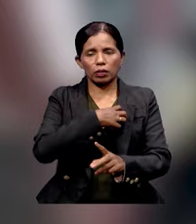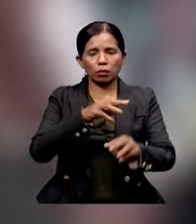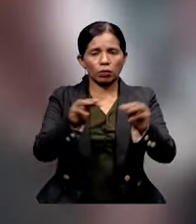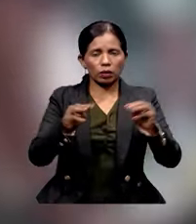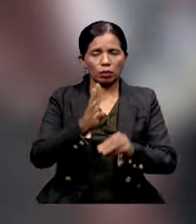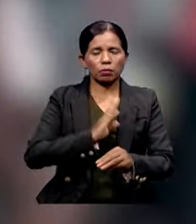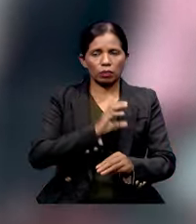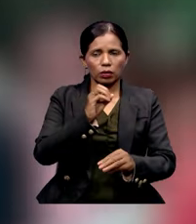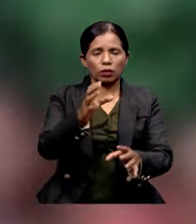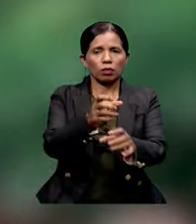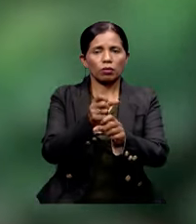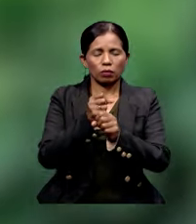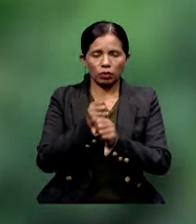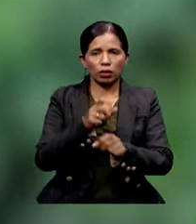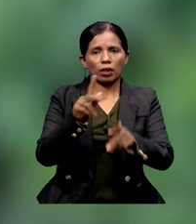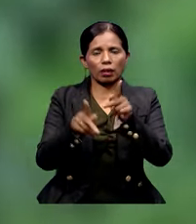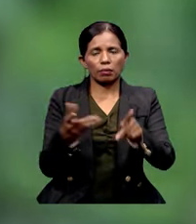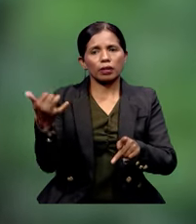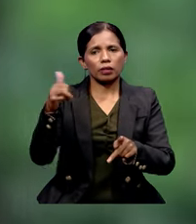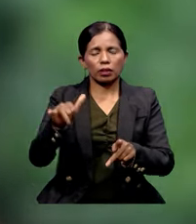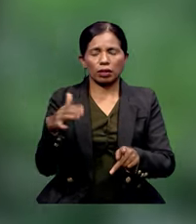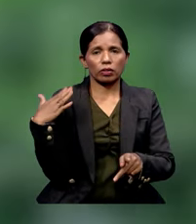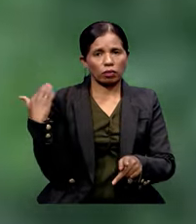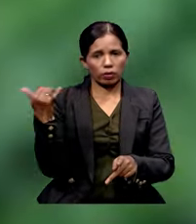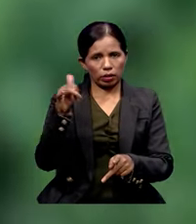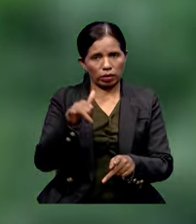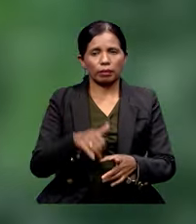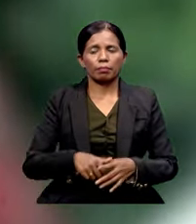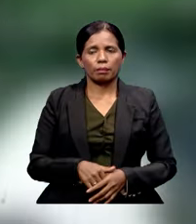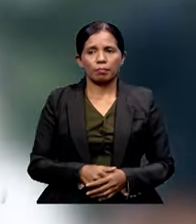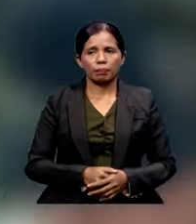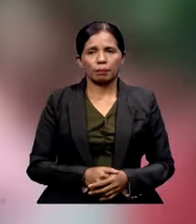Bobonaru ho difoti suspeitu hirakne Juan Carlos Marito da Costa, ZMN.